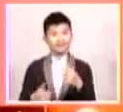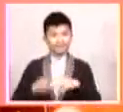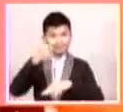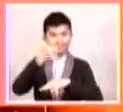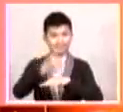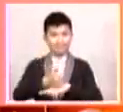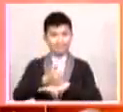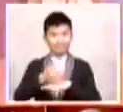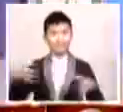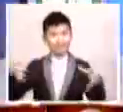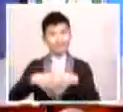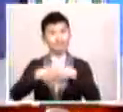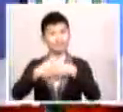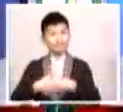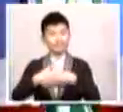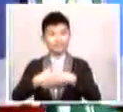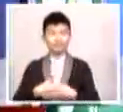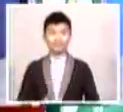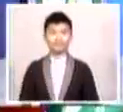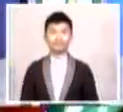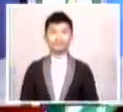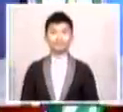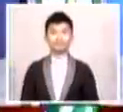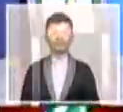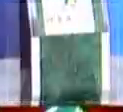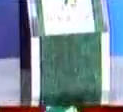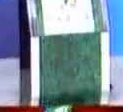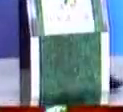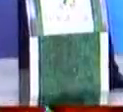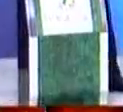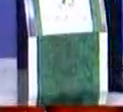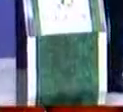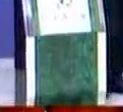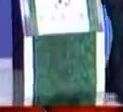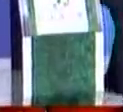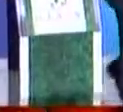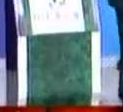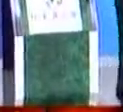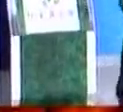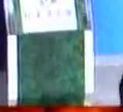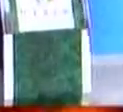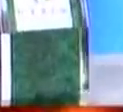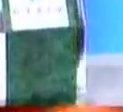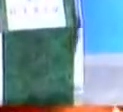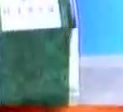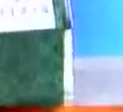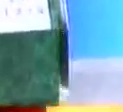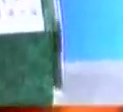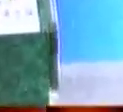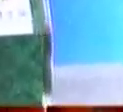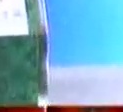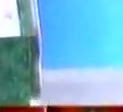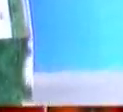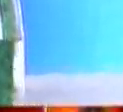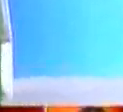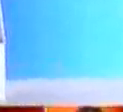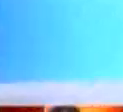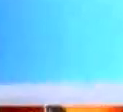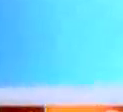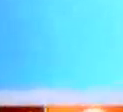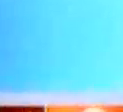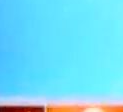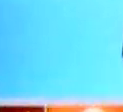面，大家来阿杰去握个手，也接受现场来宾的掌声，好不好？谢谢，谢谢三